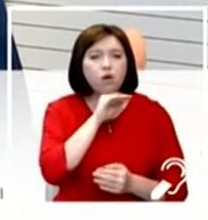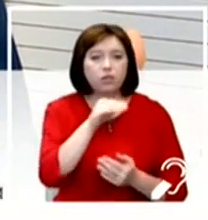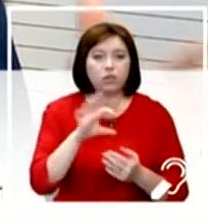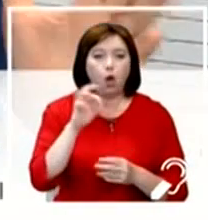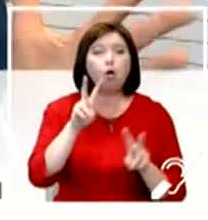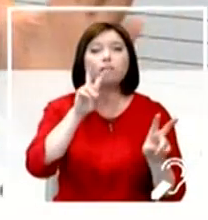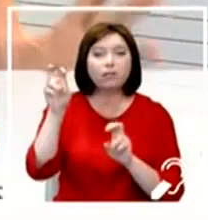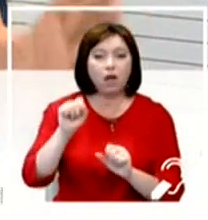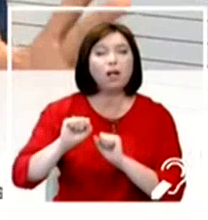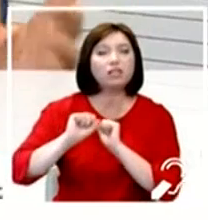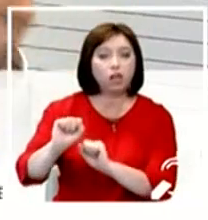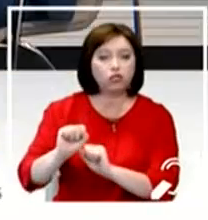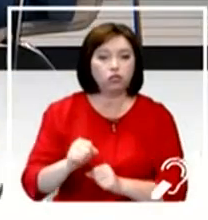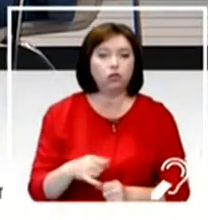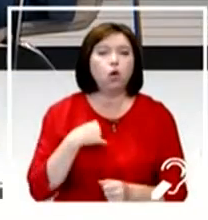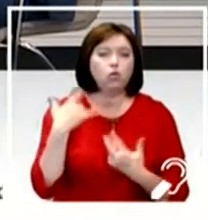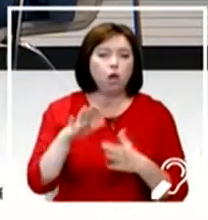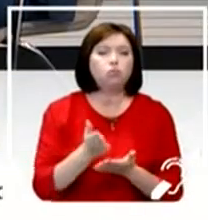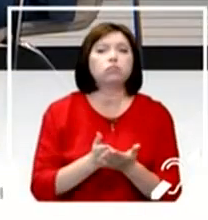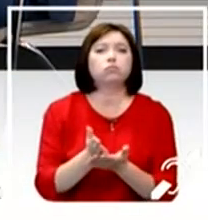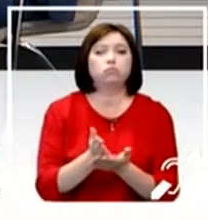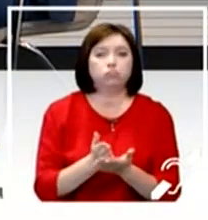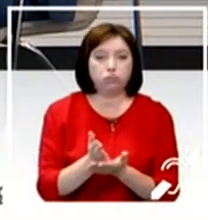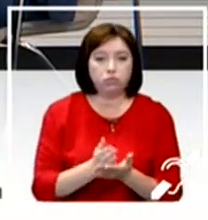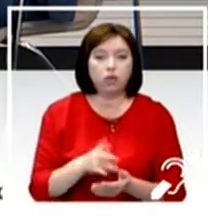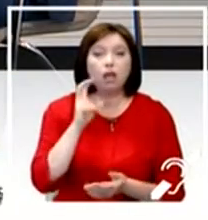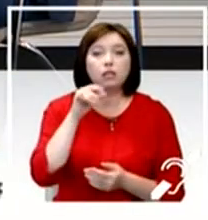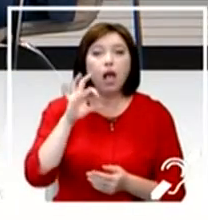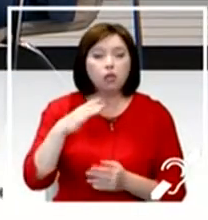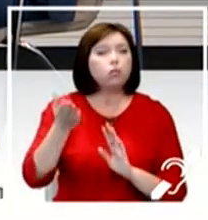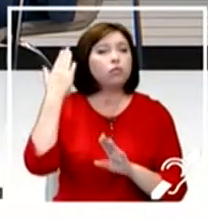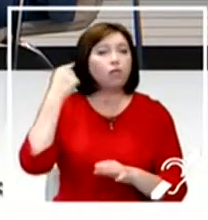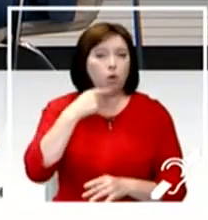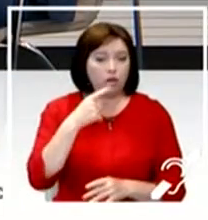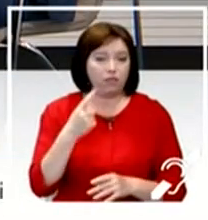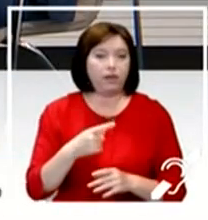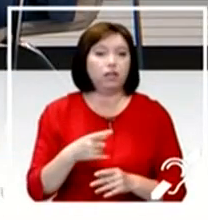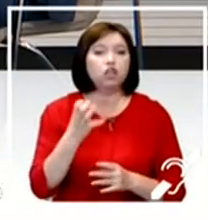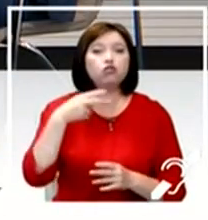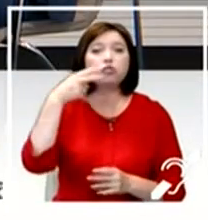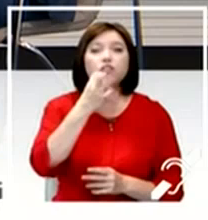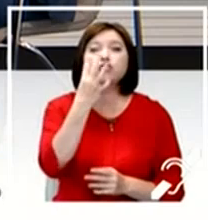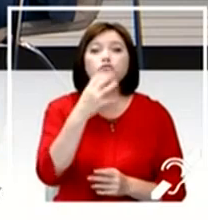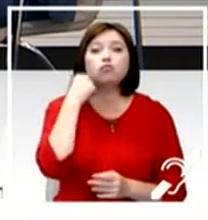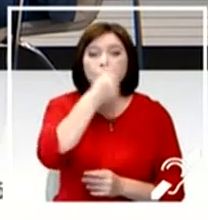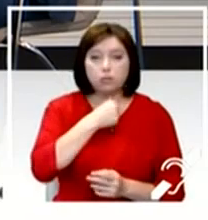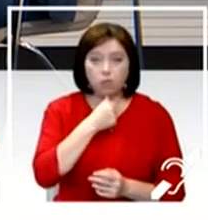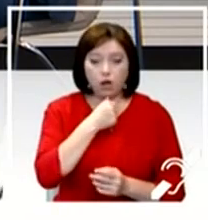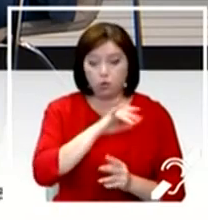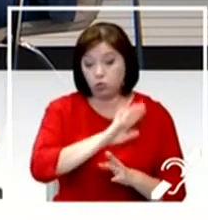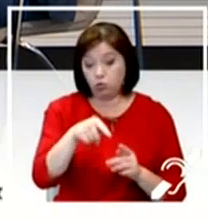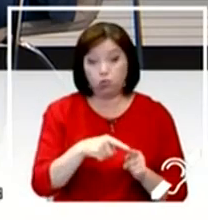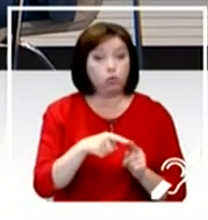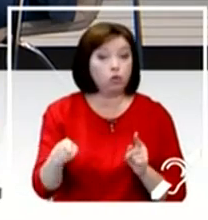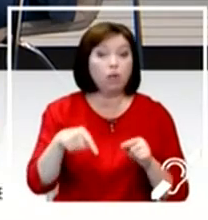reziliență noi avem experiență veche Nato a început să vorbească și să lucreze pe reziliență în 2014 și